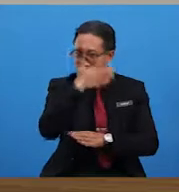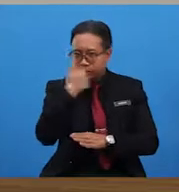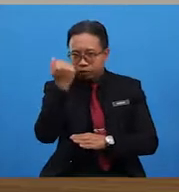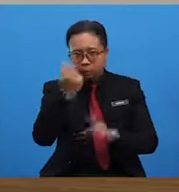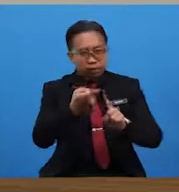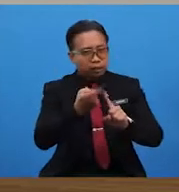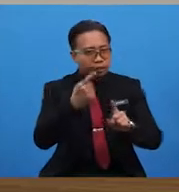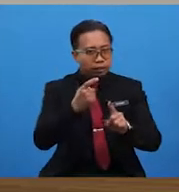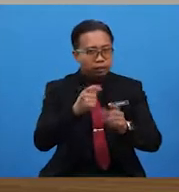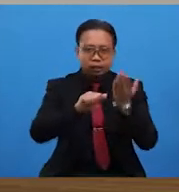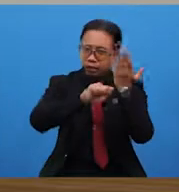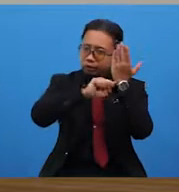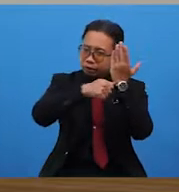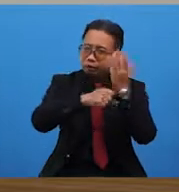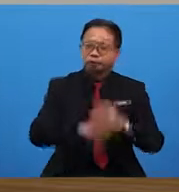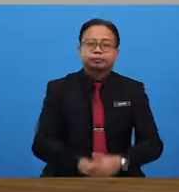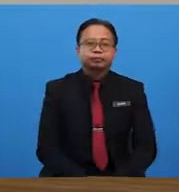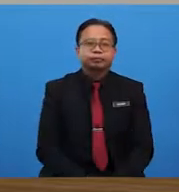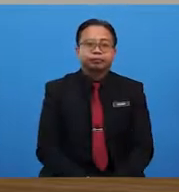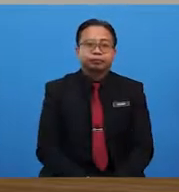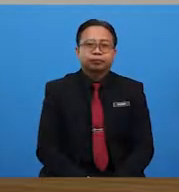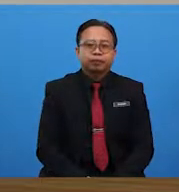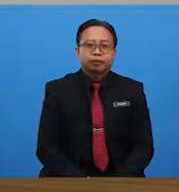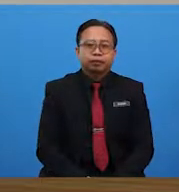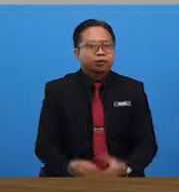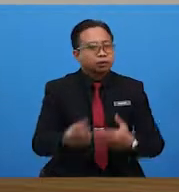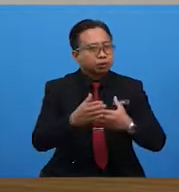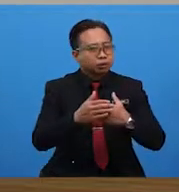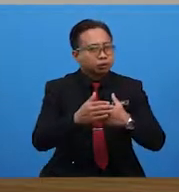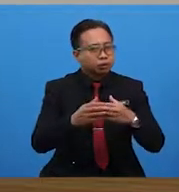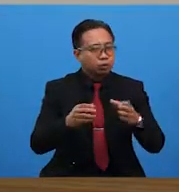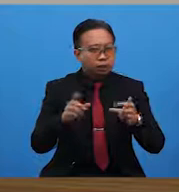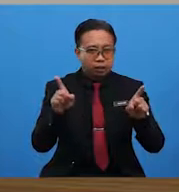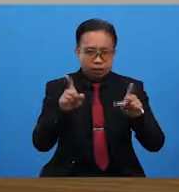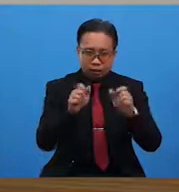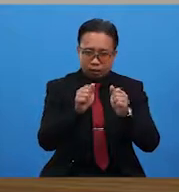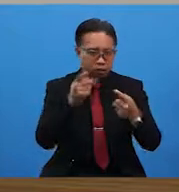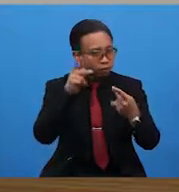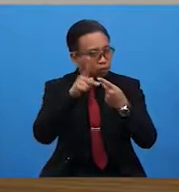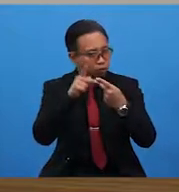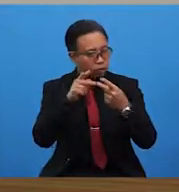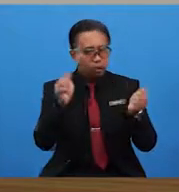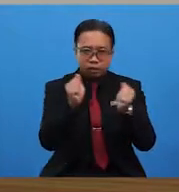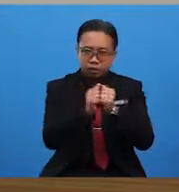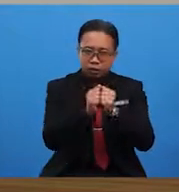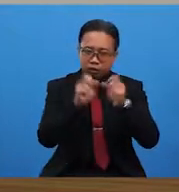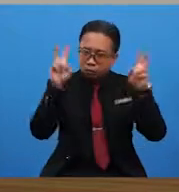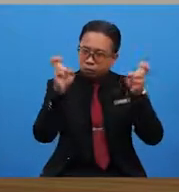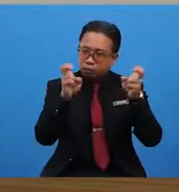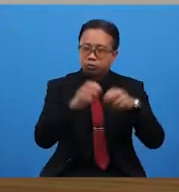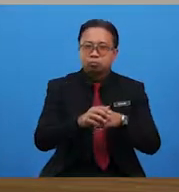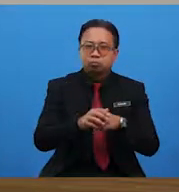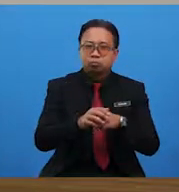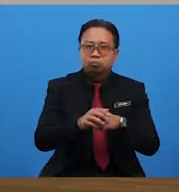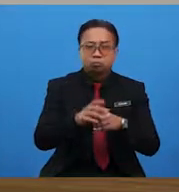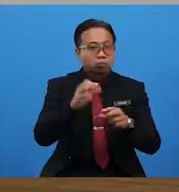yang asal cek Alvin sekali Januari bersesuaian dengan topik kita hari ini sebuah karya yang hebat tentu